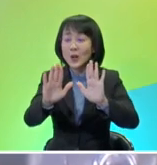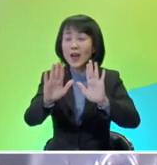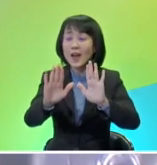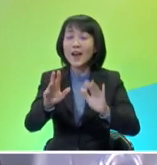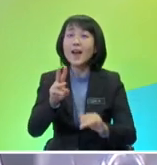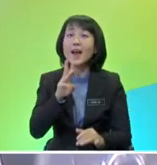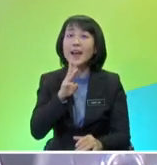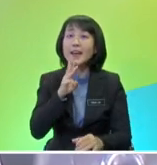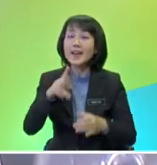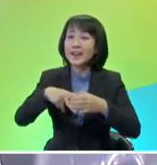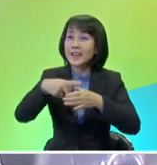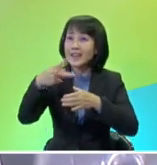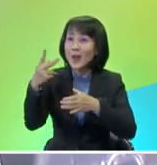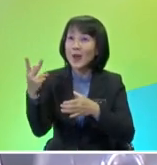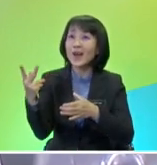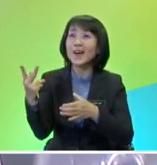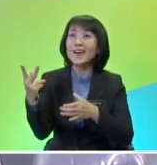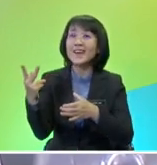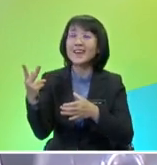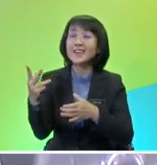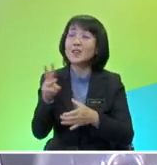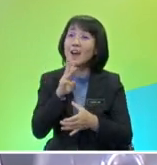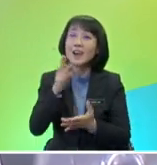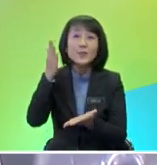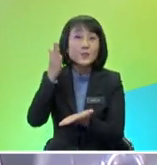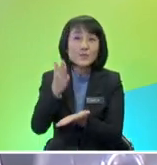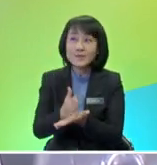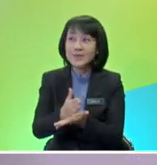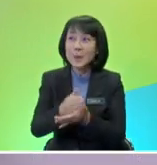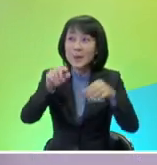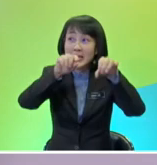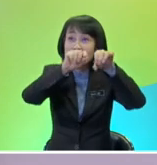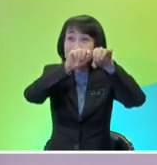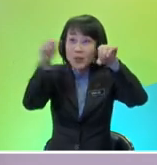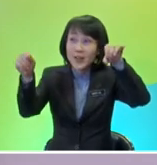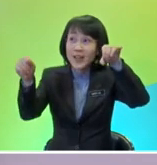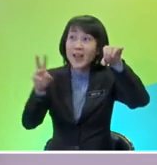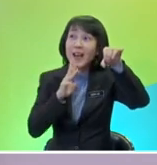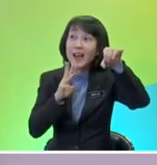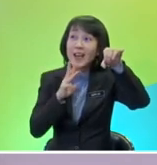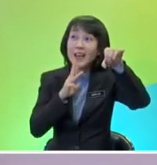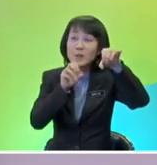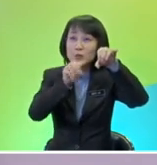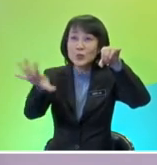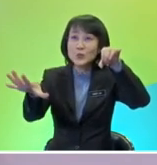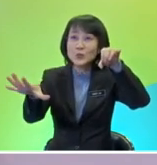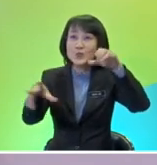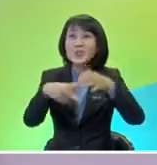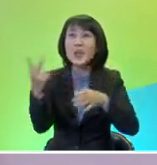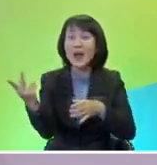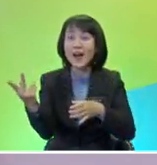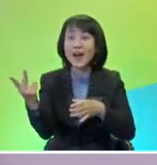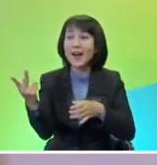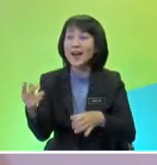yang kita tebuk lubang tadilah. Oh, jadi kalau saya cabut dia, satu, dua, tiga. Ya. Dia keluar, nampak? Dia